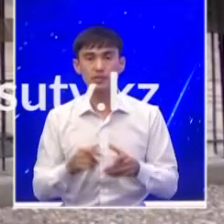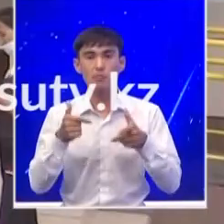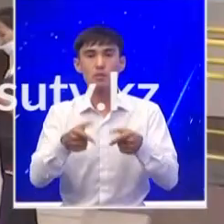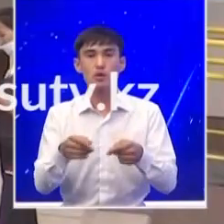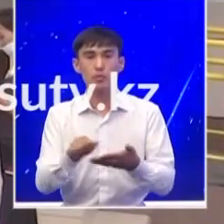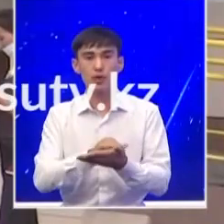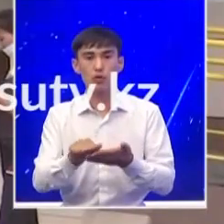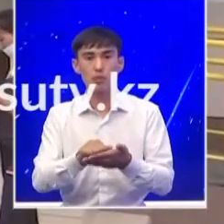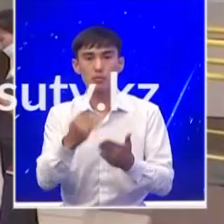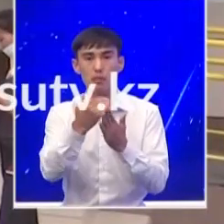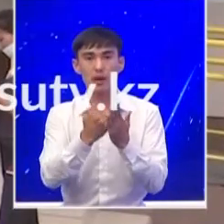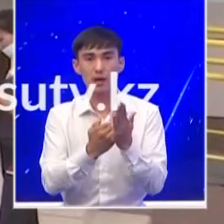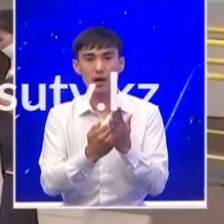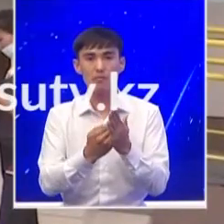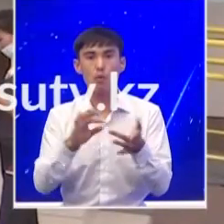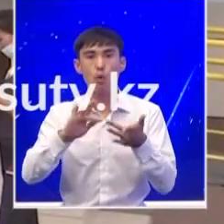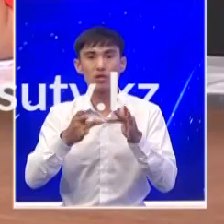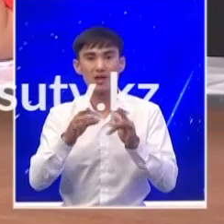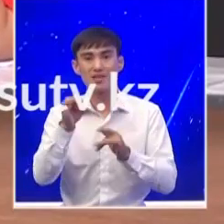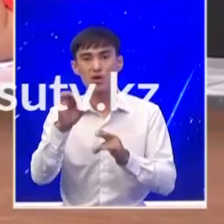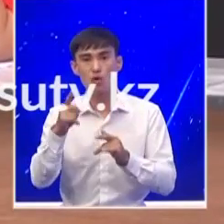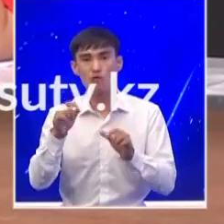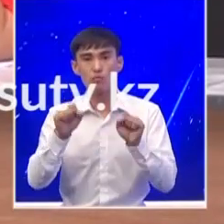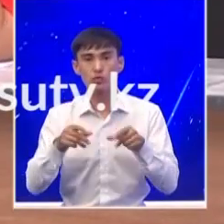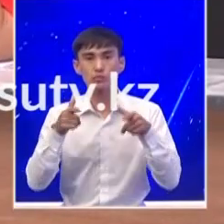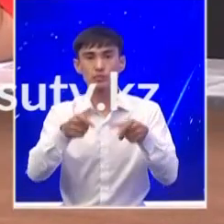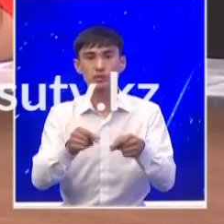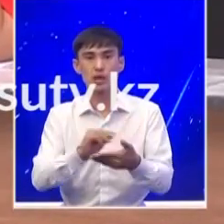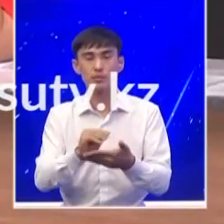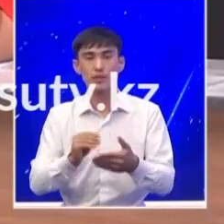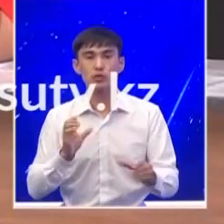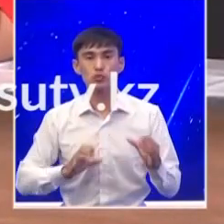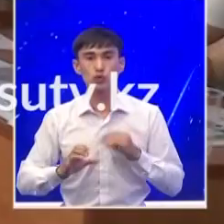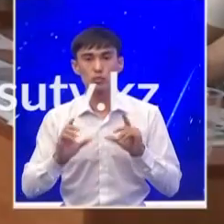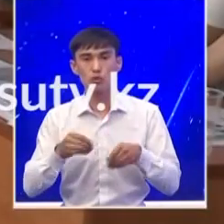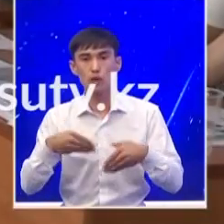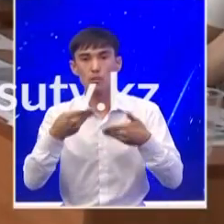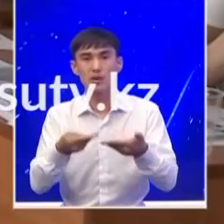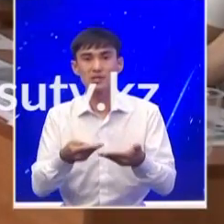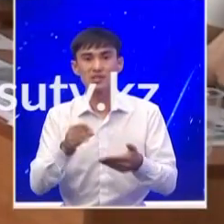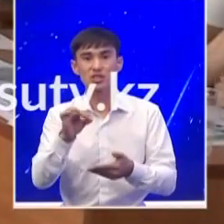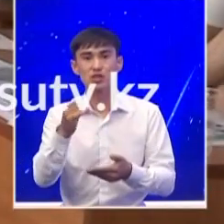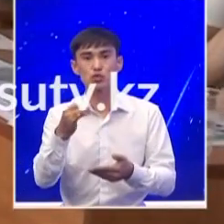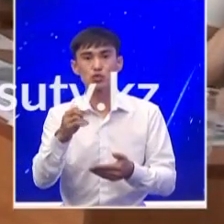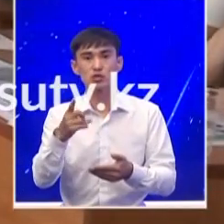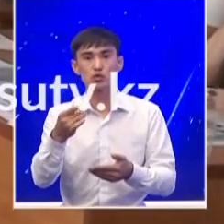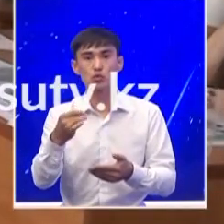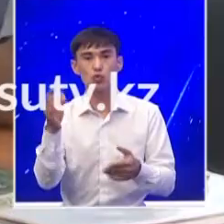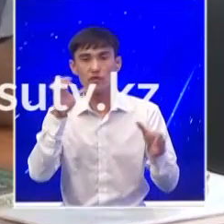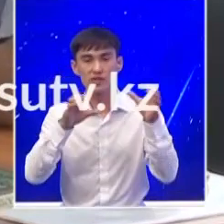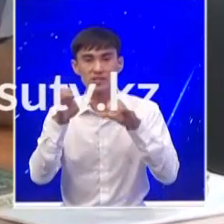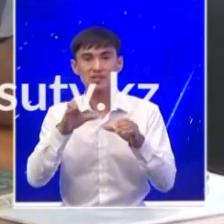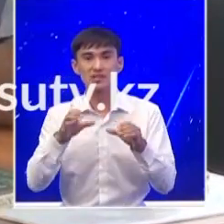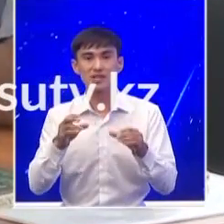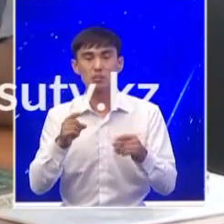программе осуществляется через онлайн-платформу ЕГОВ. Или же абитуриенты могут обратиться в приемную комиссию в Джетсуский университет по